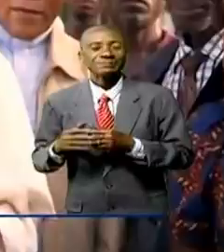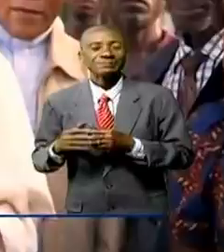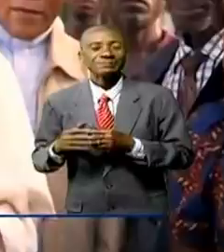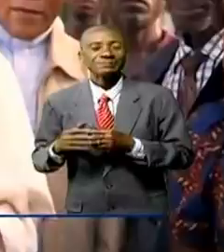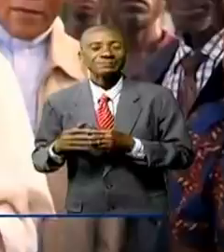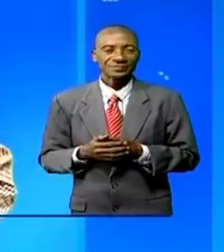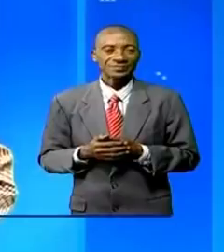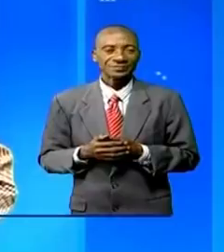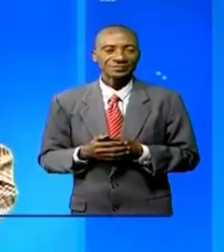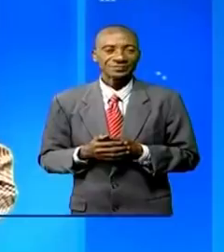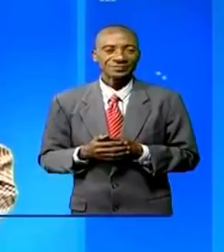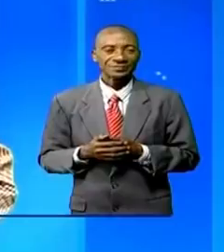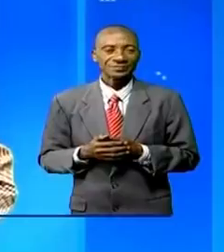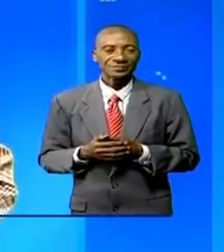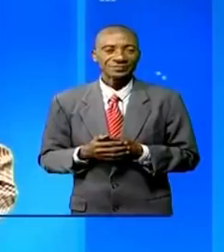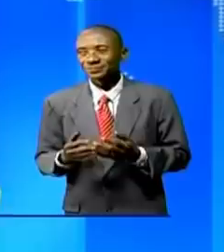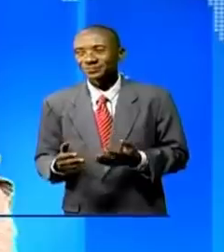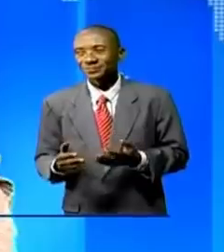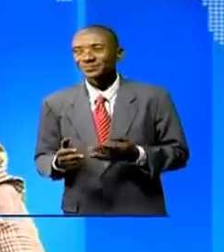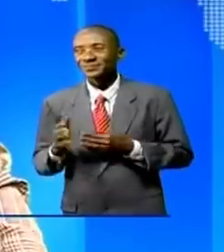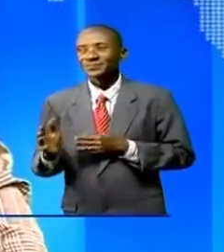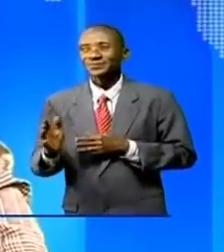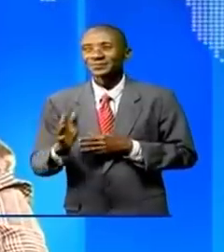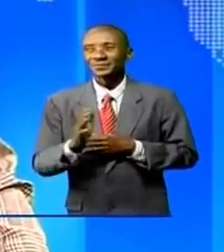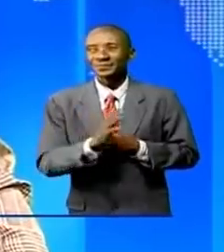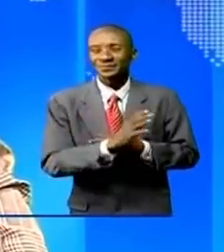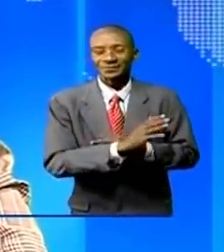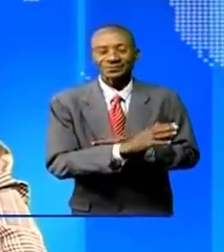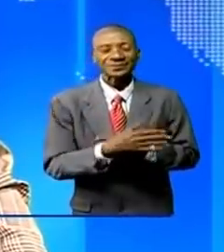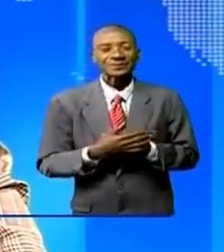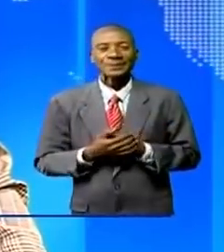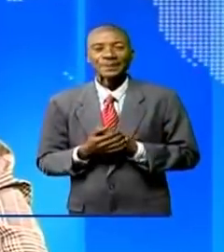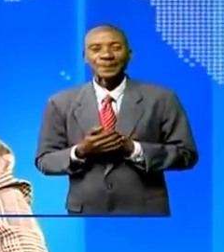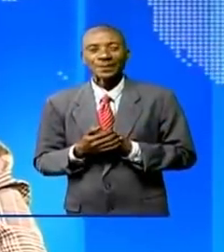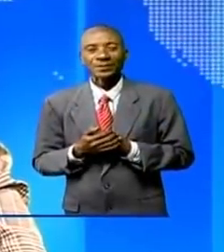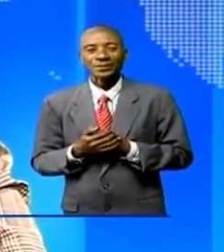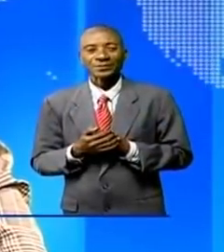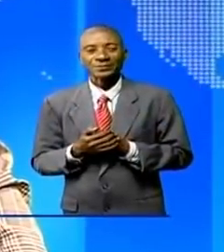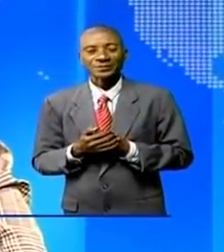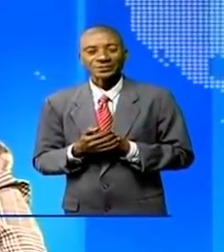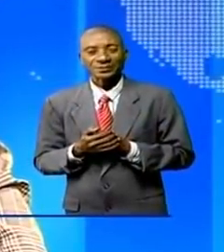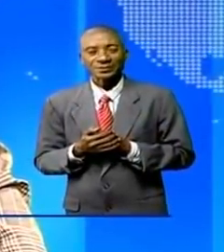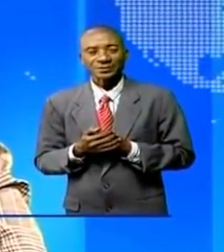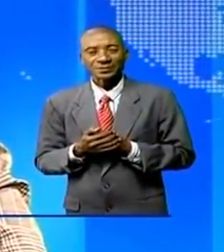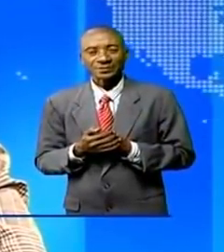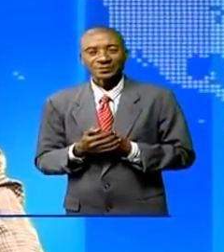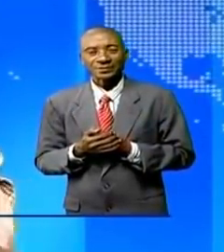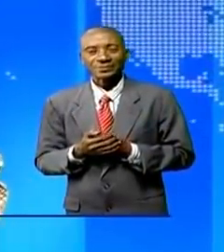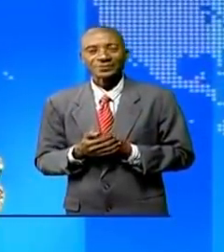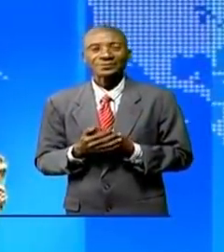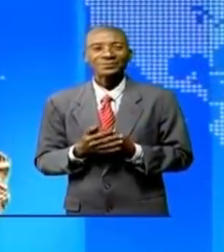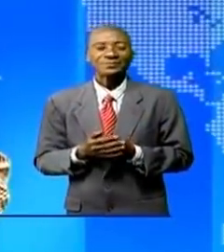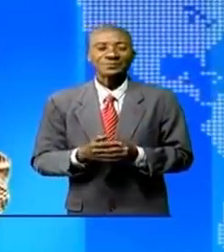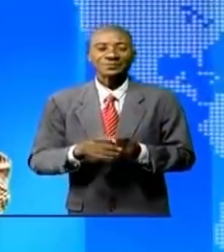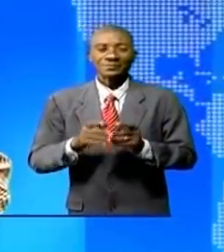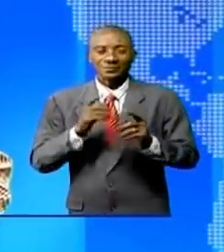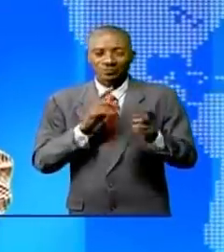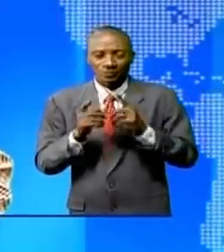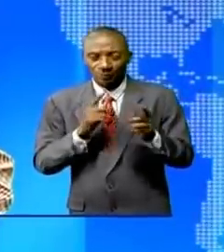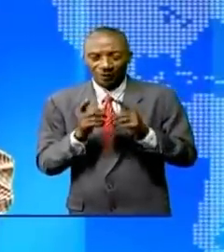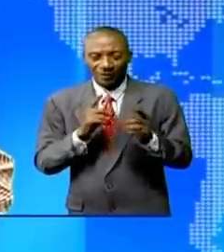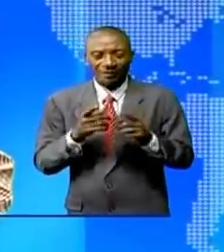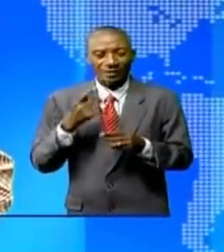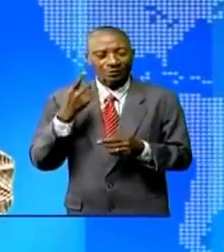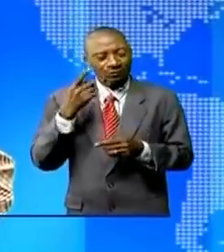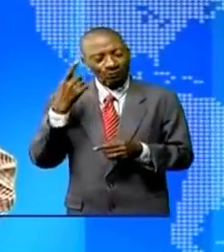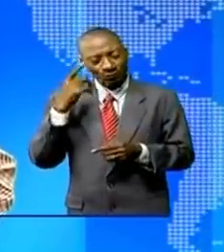Pendant deux jours, les prestataires affectés au service call center pour la sensibilisation sur les violences sexuelles basées sur le genre,